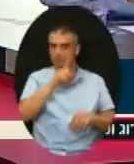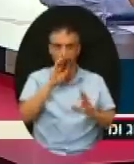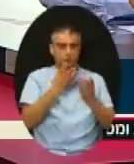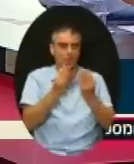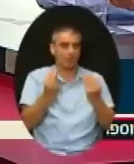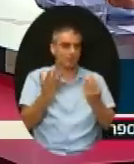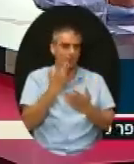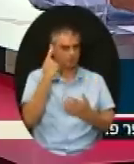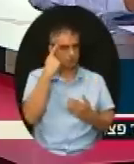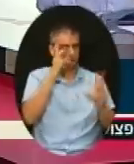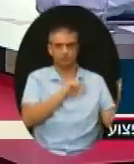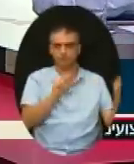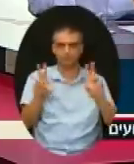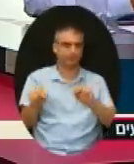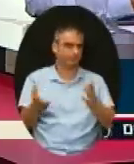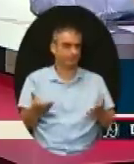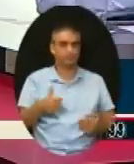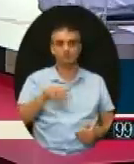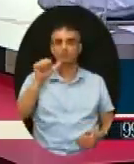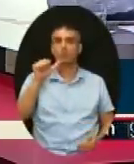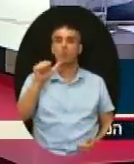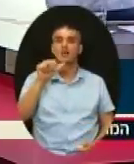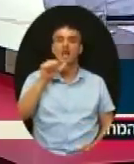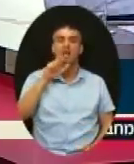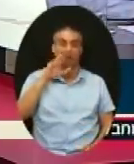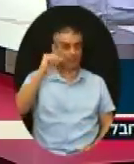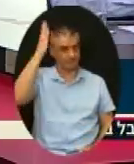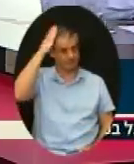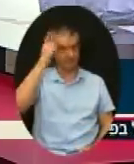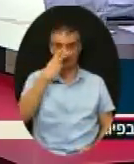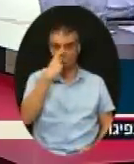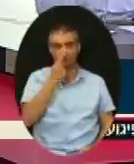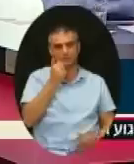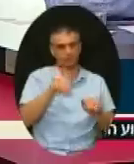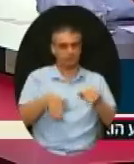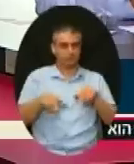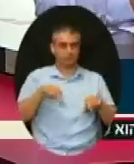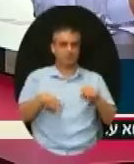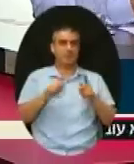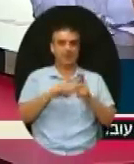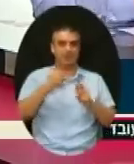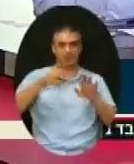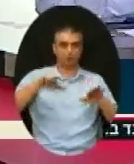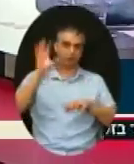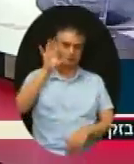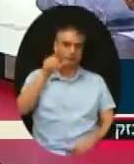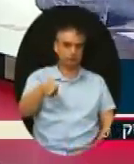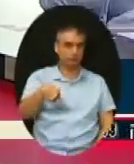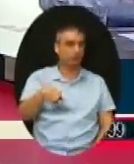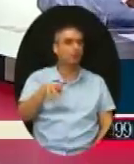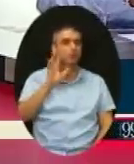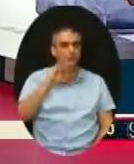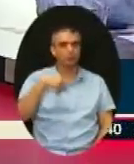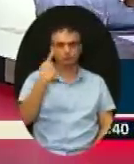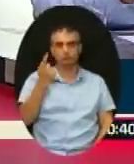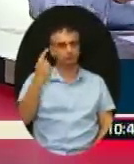המון כאלה שחושבים את אותו דבר, אורי אריאל, גם בנט, שאומנם אנחנו רואים אותו הולך טיפה אחורה בעקבות הנזיפה שהוא קיבל בקבינט, יש